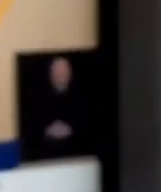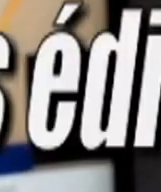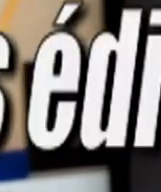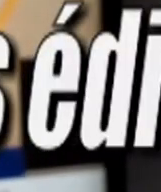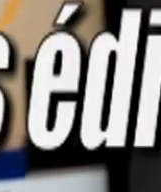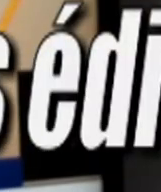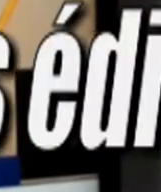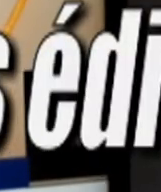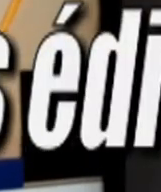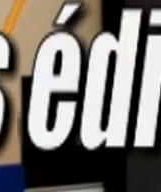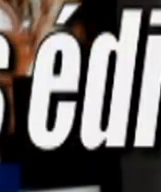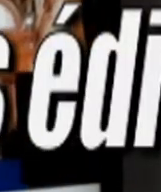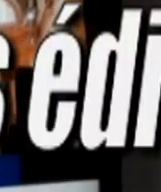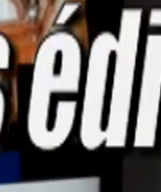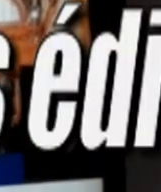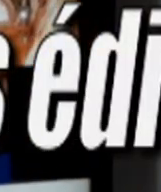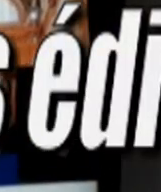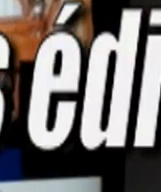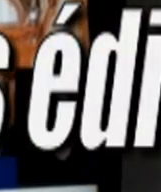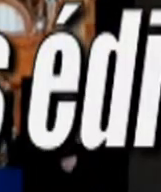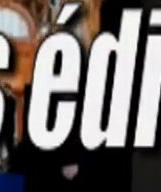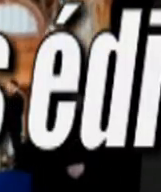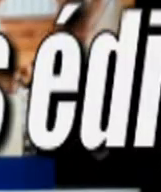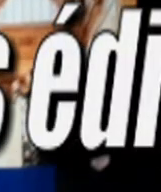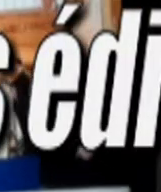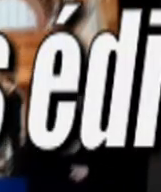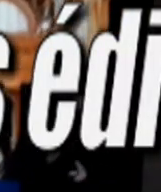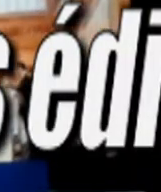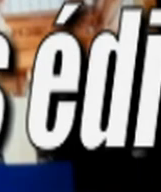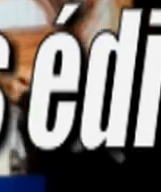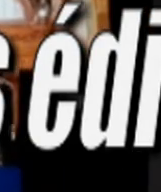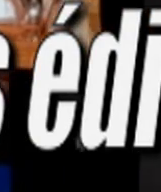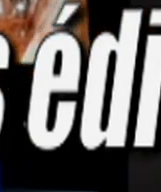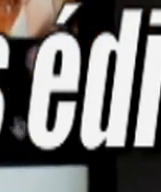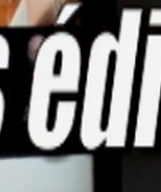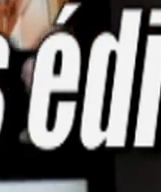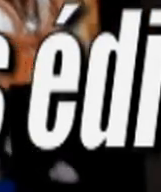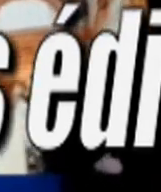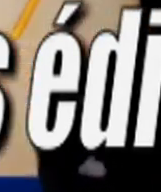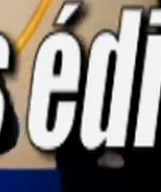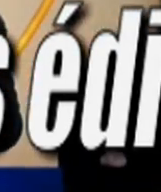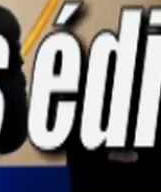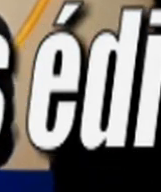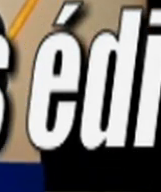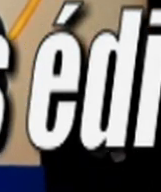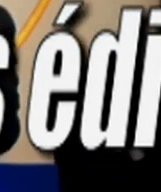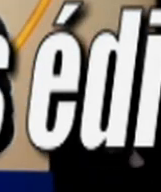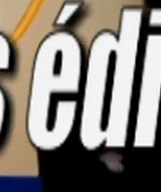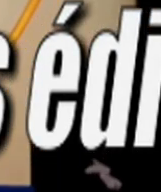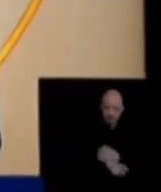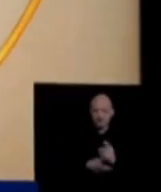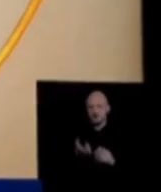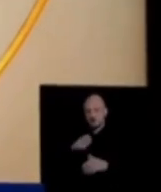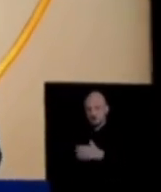chacun de vivre une vie digne, une vie libre. Il a l'école, il y l'accès aux droits de manière beaucoup plus simple, beaucoup plus